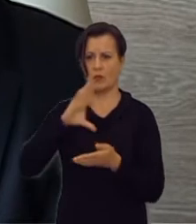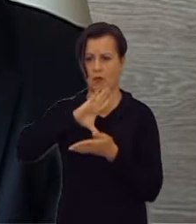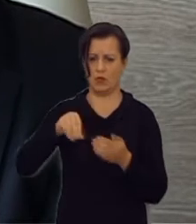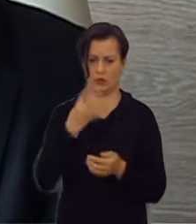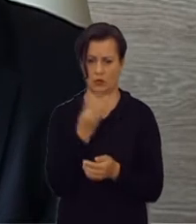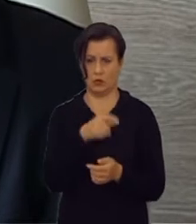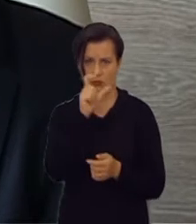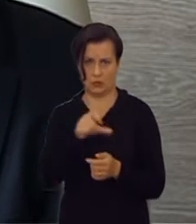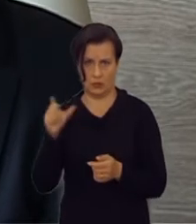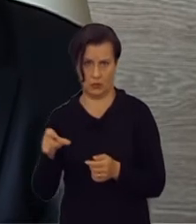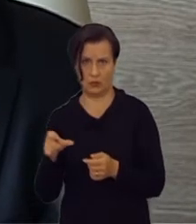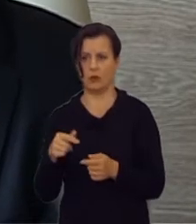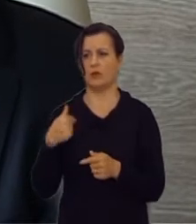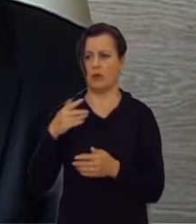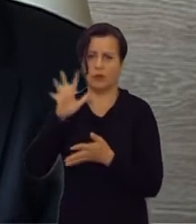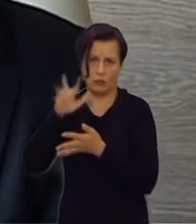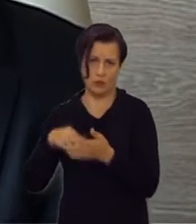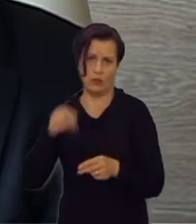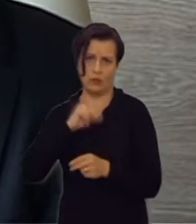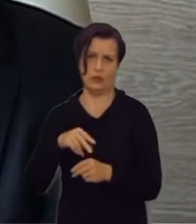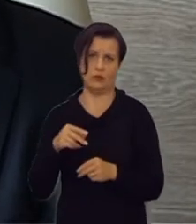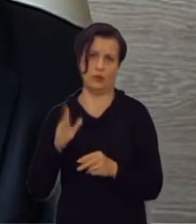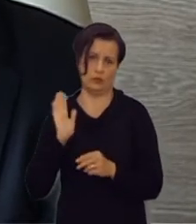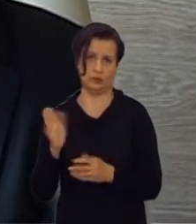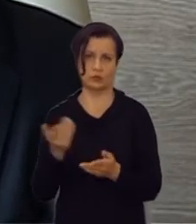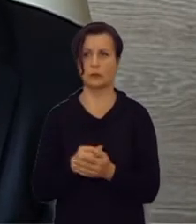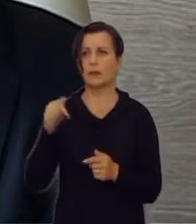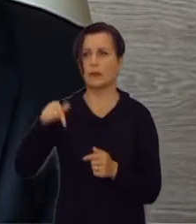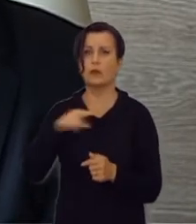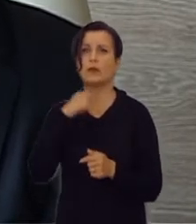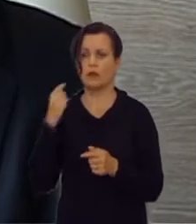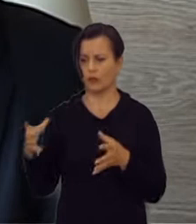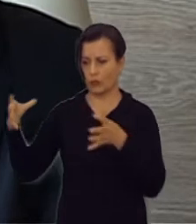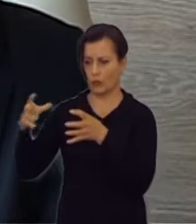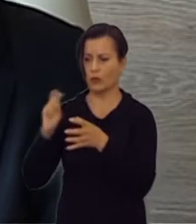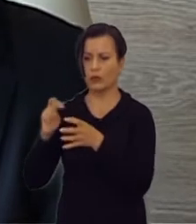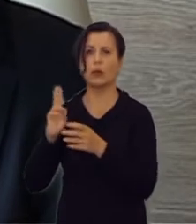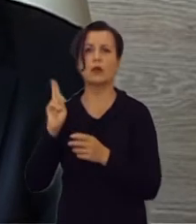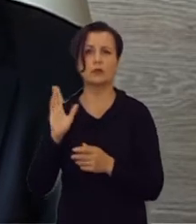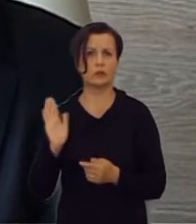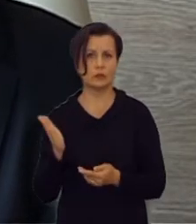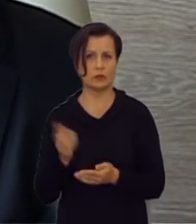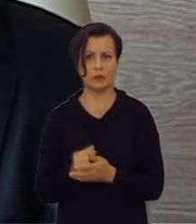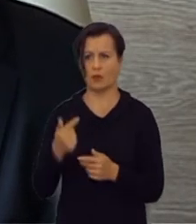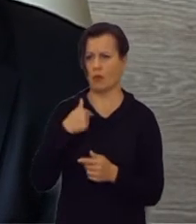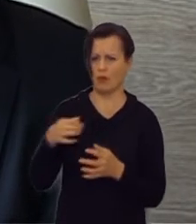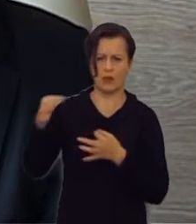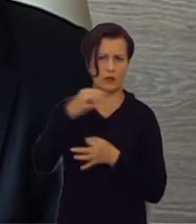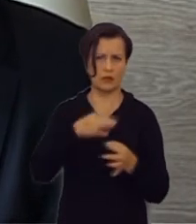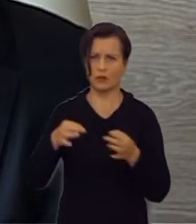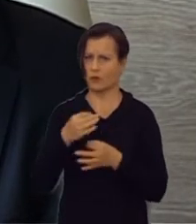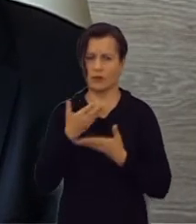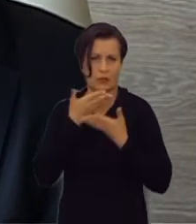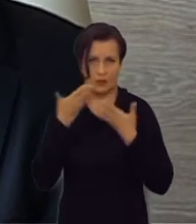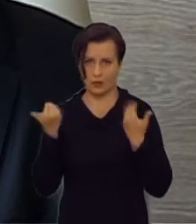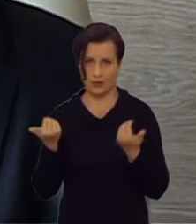gerai ir per komitetus išdiskutavę tarybos nariai balsuoja labai dažniausiai, turbūt taip reikėtų pasakyti, už juos.